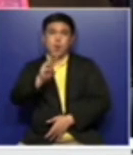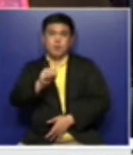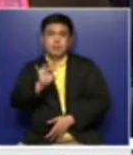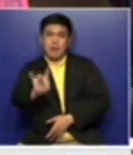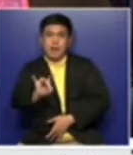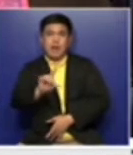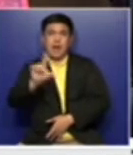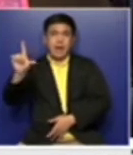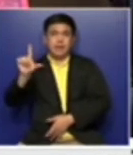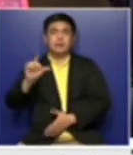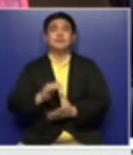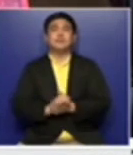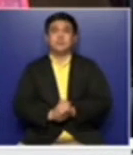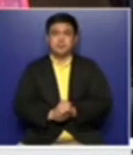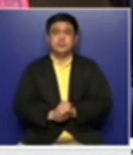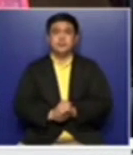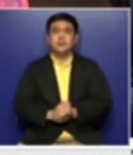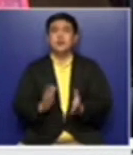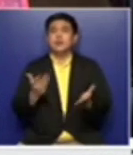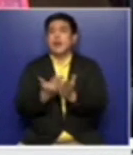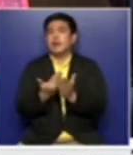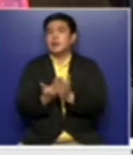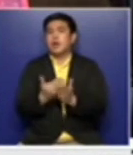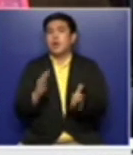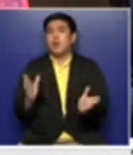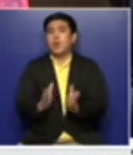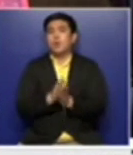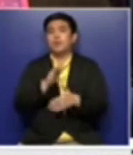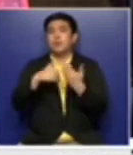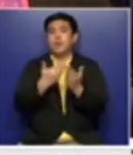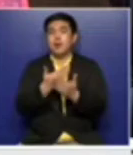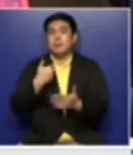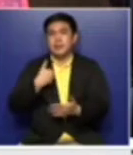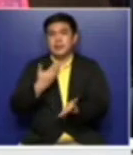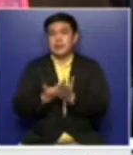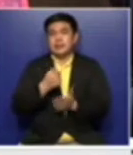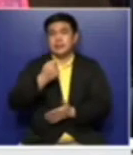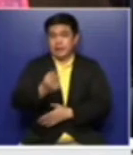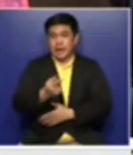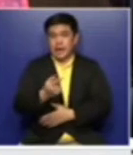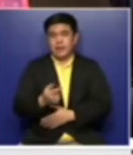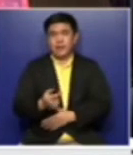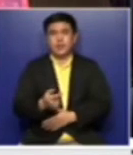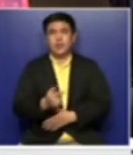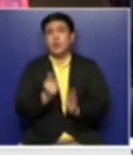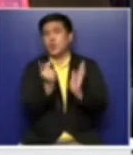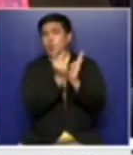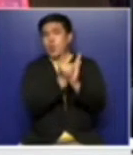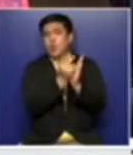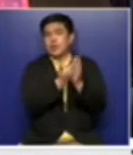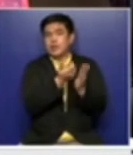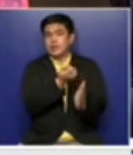674,868 ล้านบาทรวมทั้งมีรายการชำระคืนเงินต้น